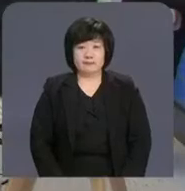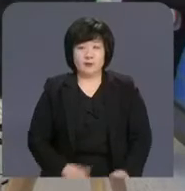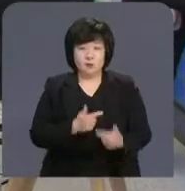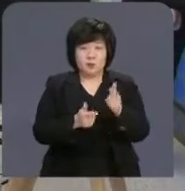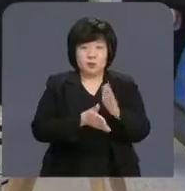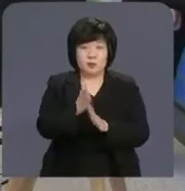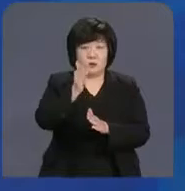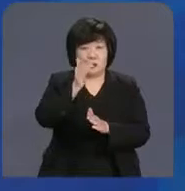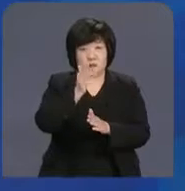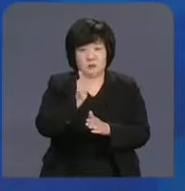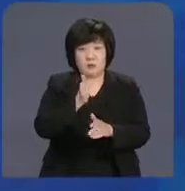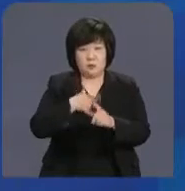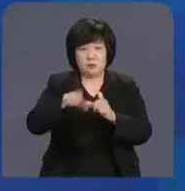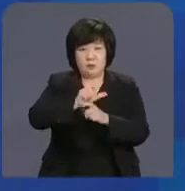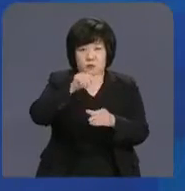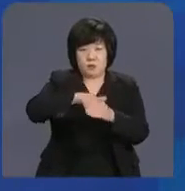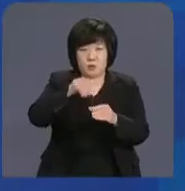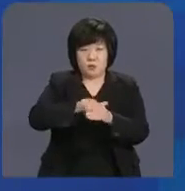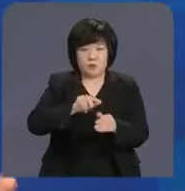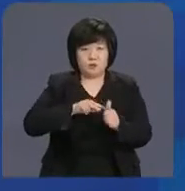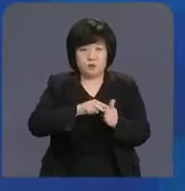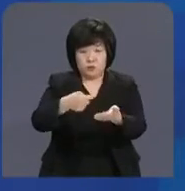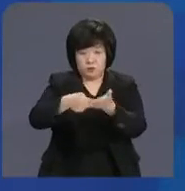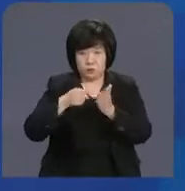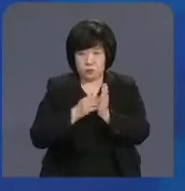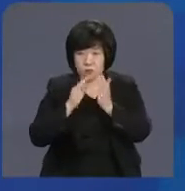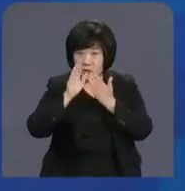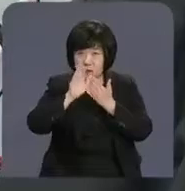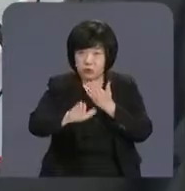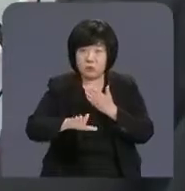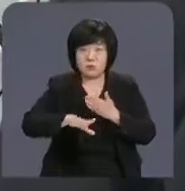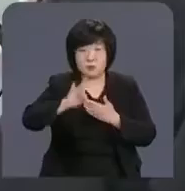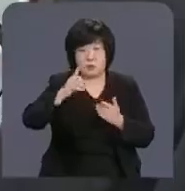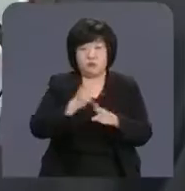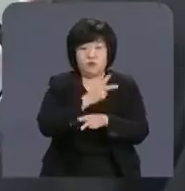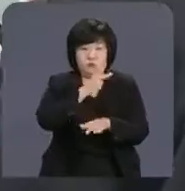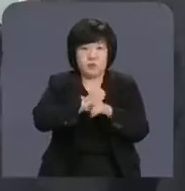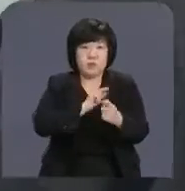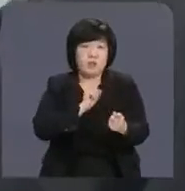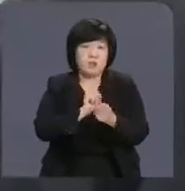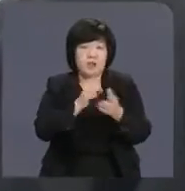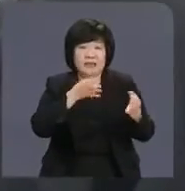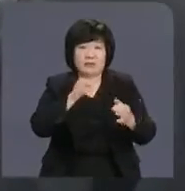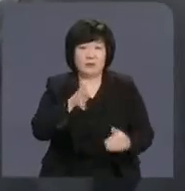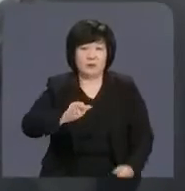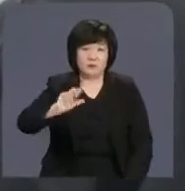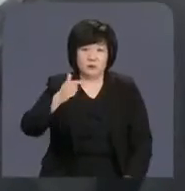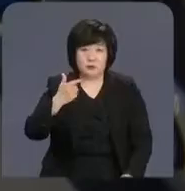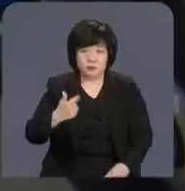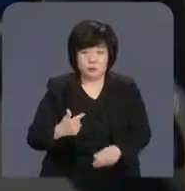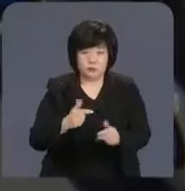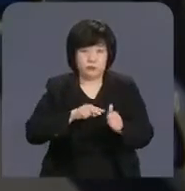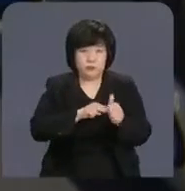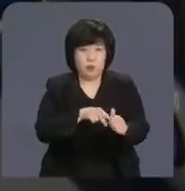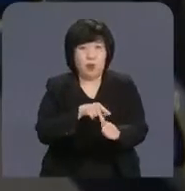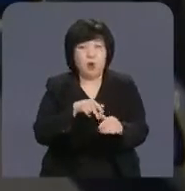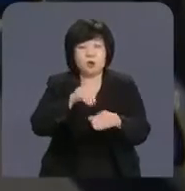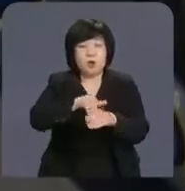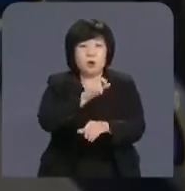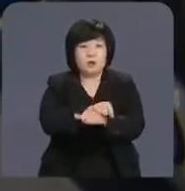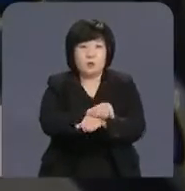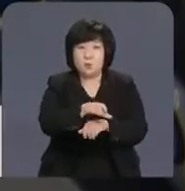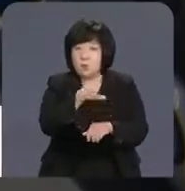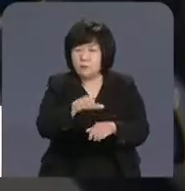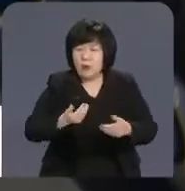부산시장 보궐선거 후보 등록 후 첫 주말을 맞아 분주한 더불어민주당 김영춘 후보 선거사무소. 바쁜